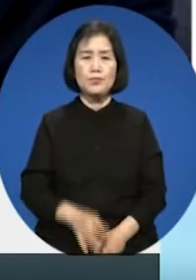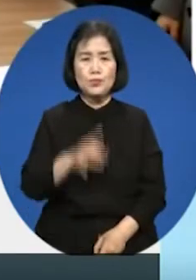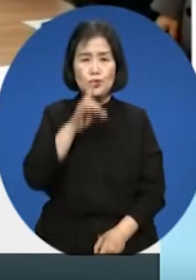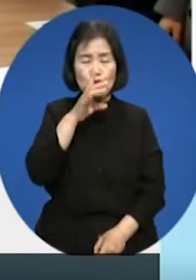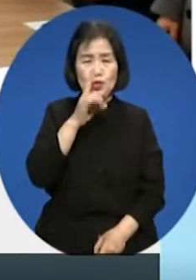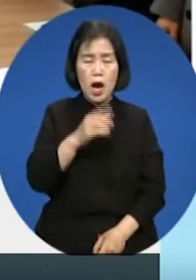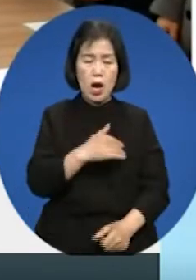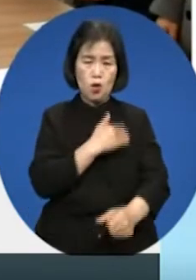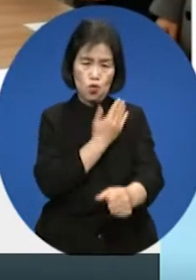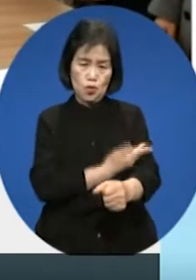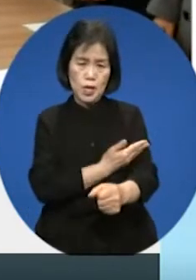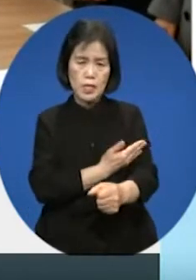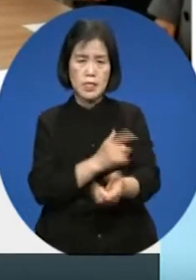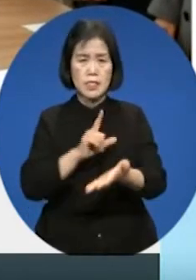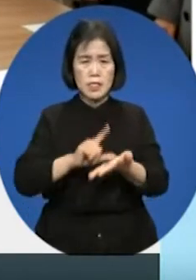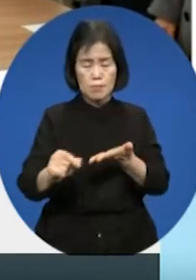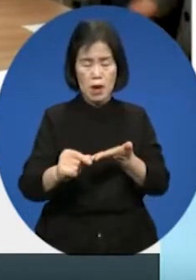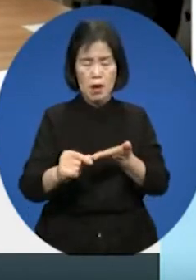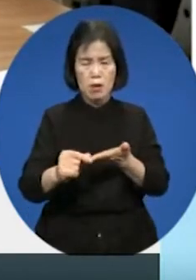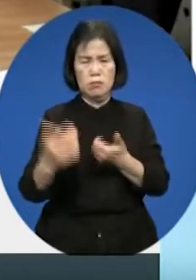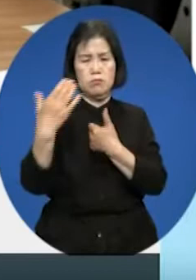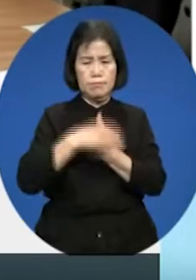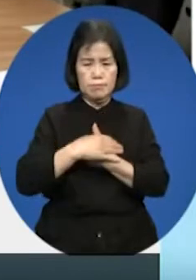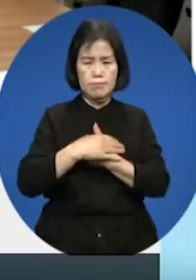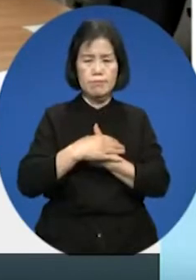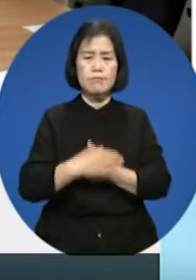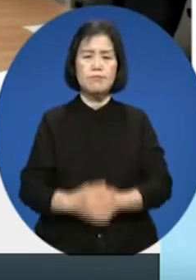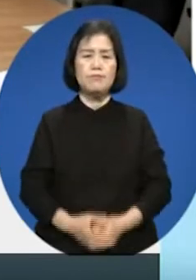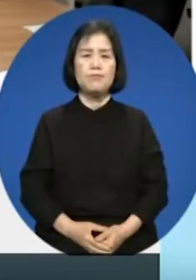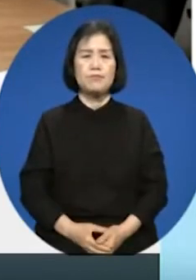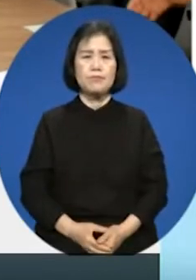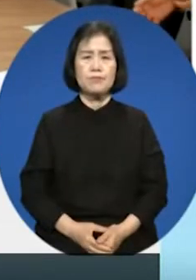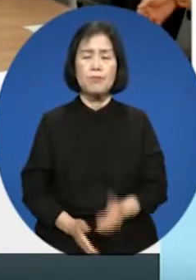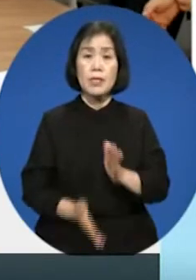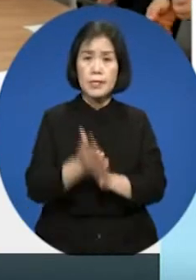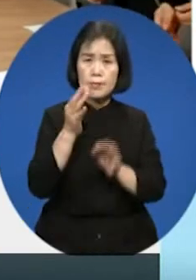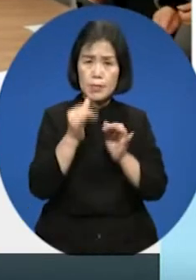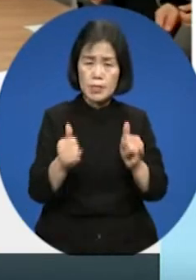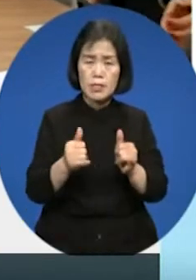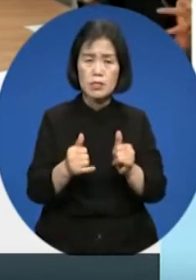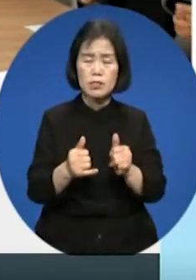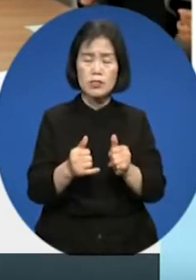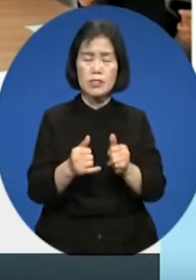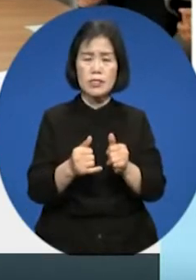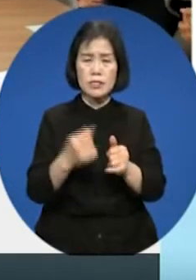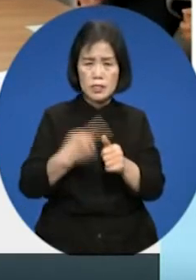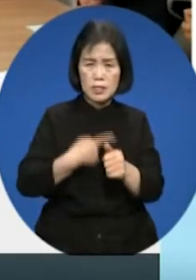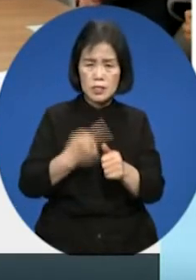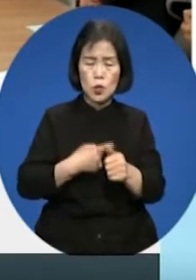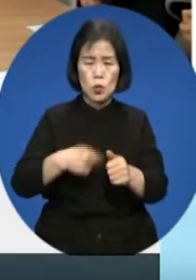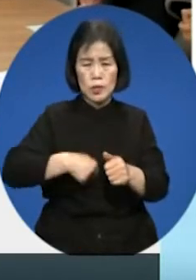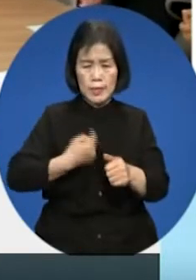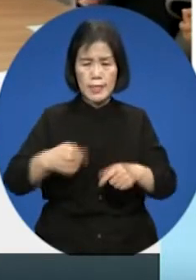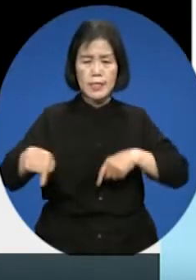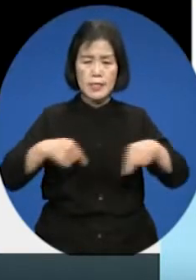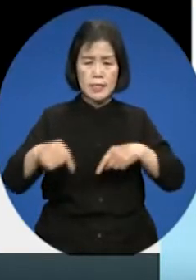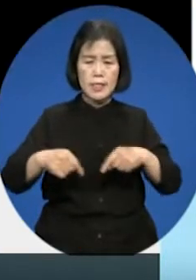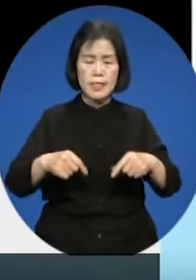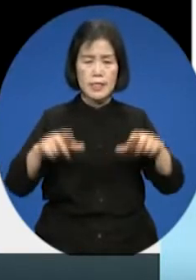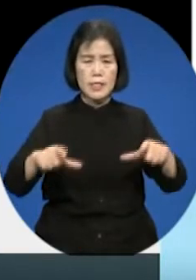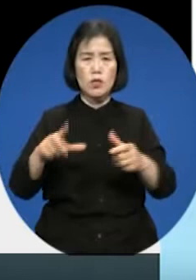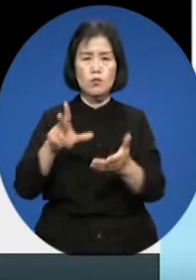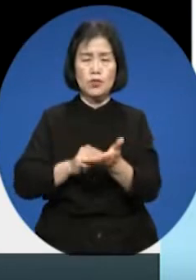있는 권한을 지방으로 좀 이양을 하고 또 우리 시민들, 주민들 스스로가 자치적으로 지역 문제를 해결할 수